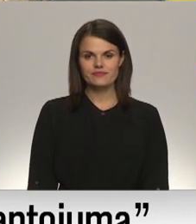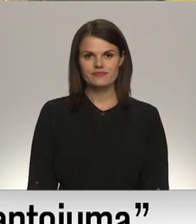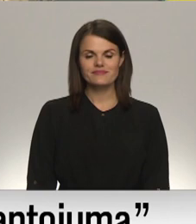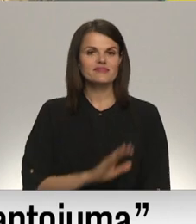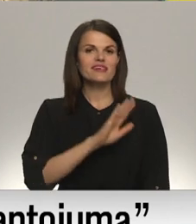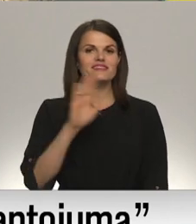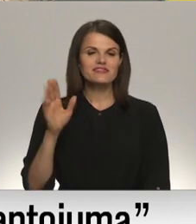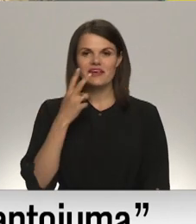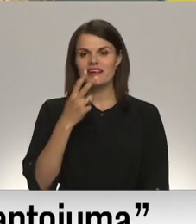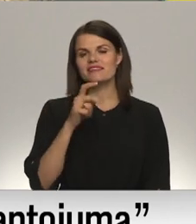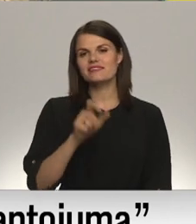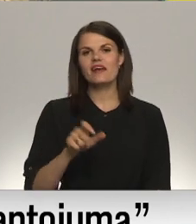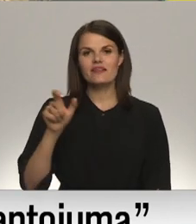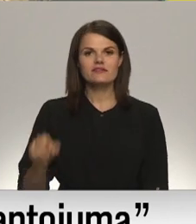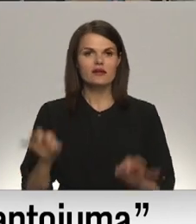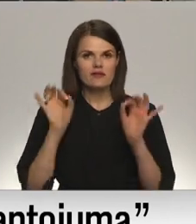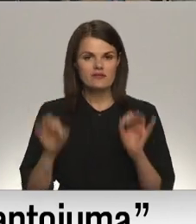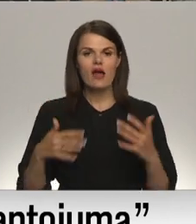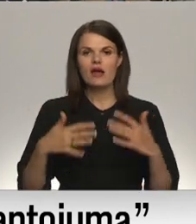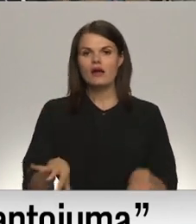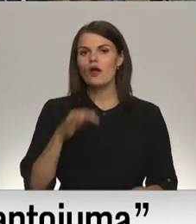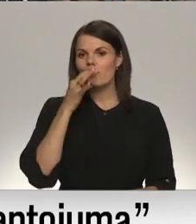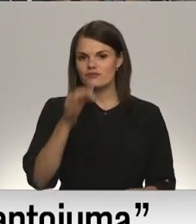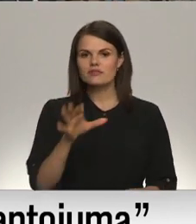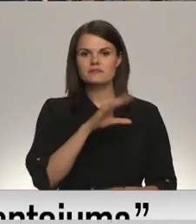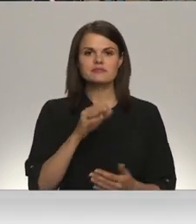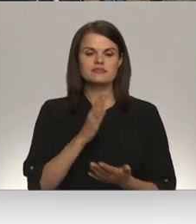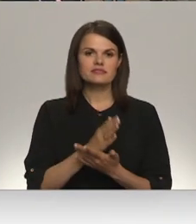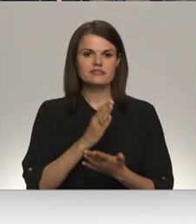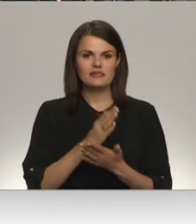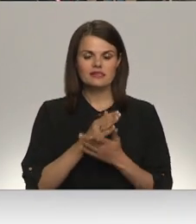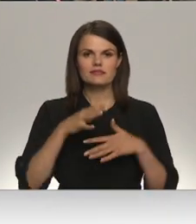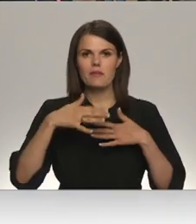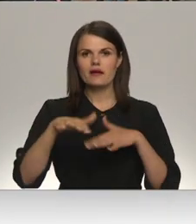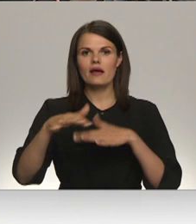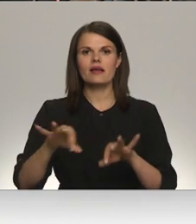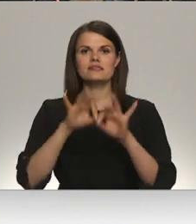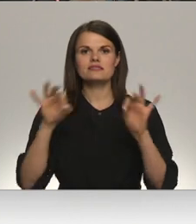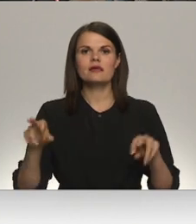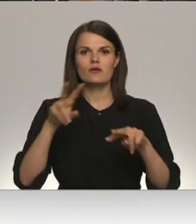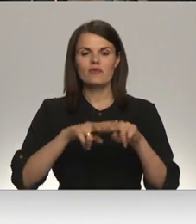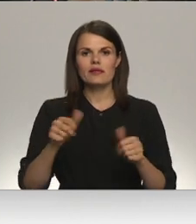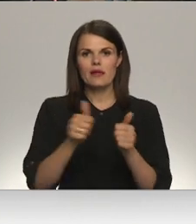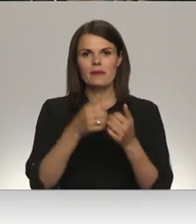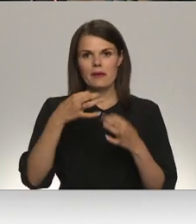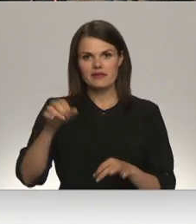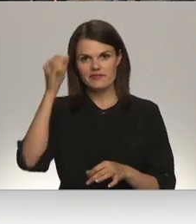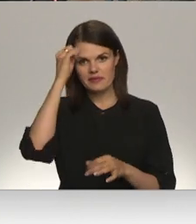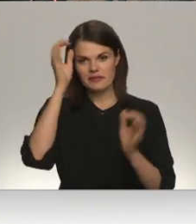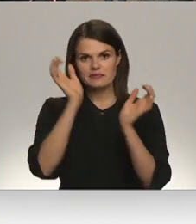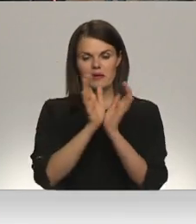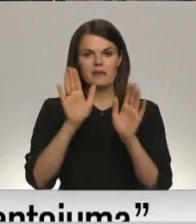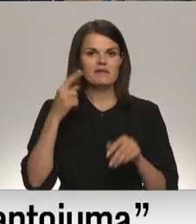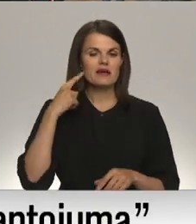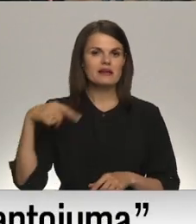Sveika, Laura, sveicināti skatītāji. Jā, kā tu jau teici, atrodamies gājiena starta punktā pie brīvības pieminekļa. Varam dzirdēt, ka